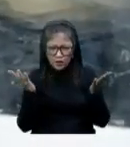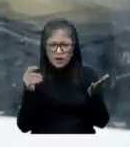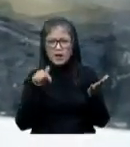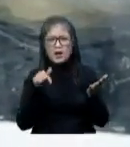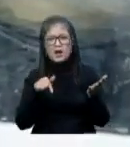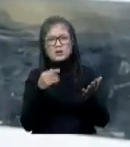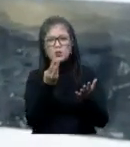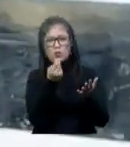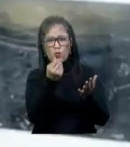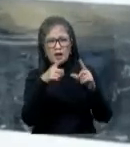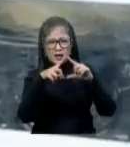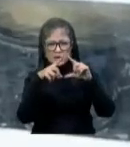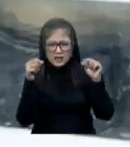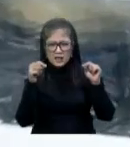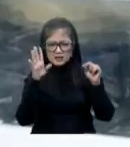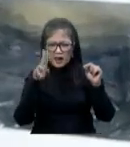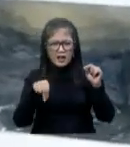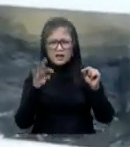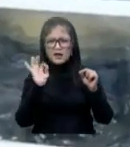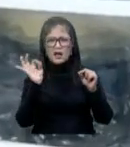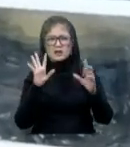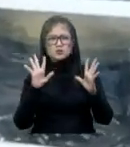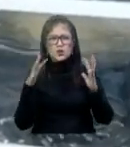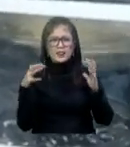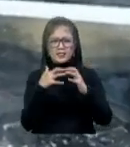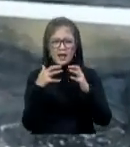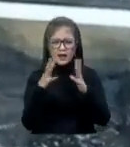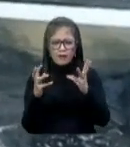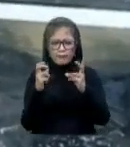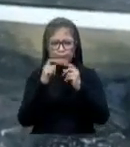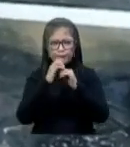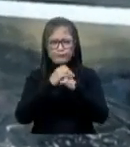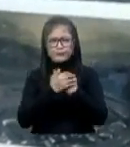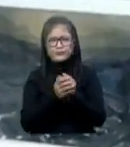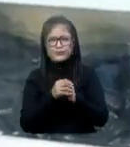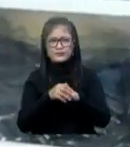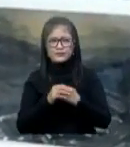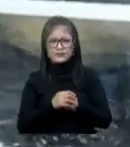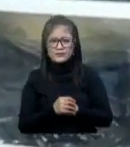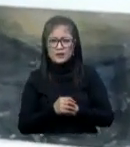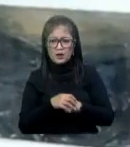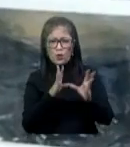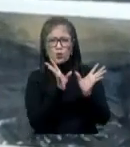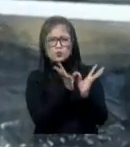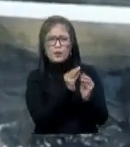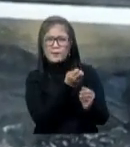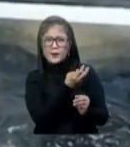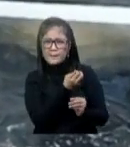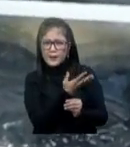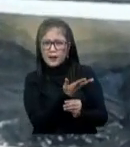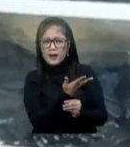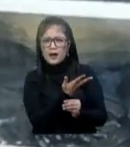berupa gundukan tanah. Udah itu aja. Itu nominal uang sekitar berapa, Pak? Katanya, Pak? Katanya sih sekitar kurang